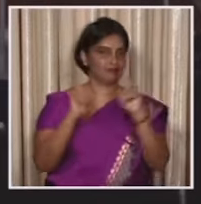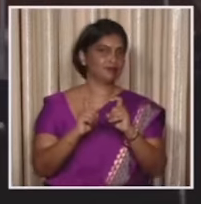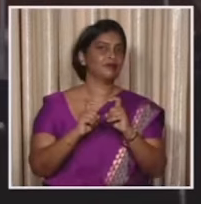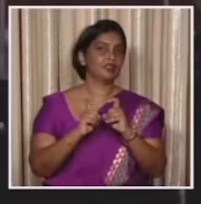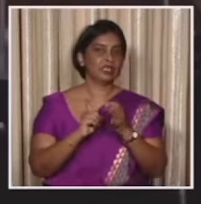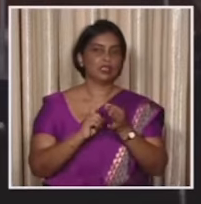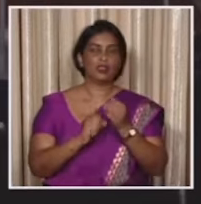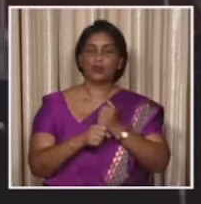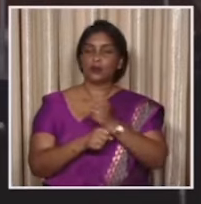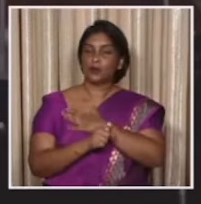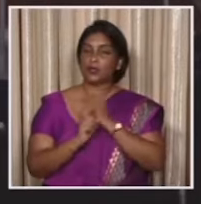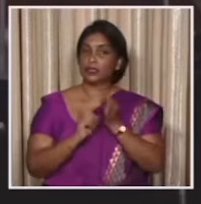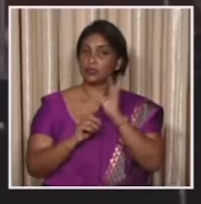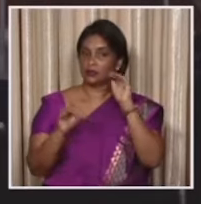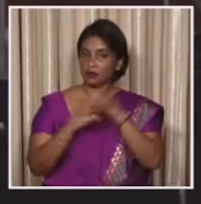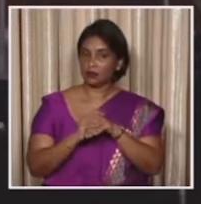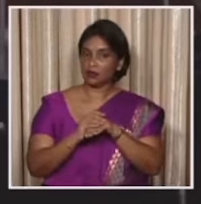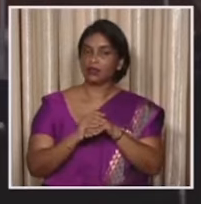ජනාධිපති ධූරයට පත් වුණේ